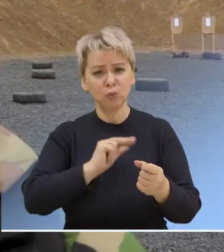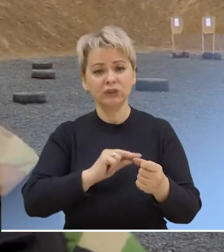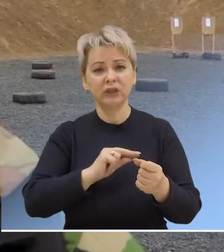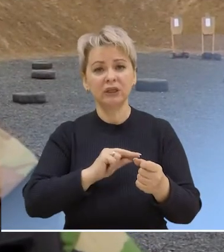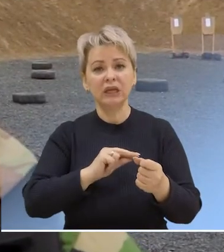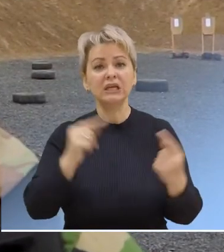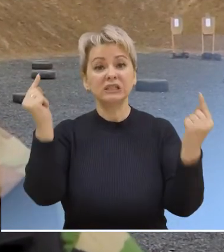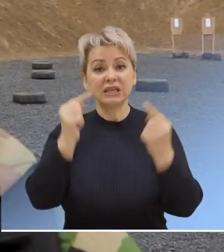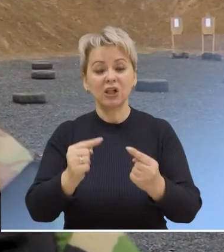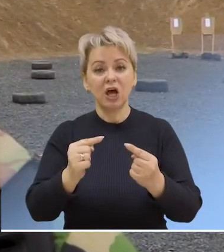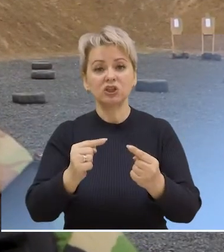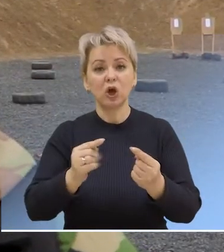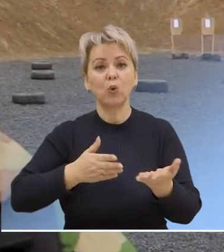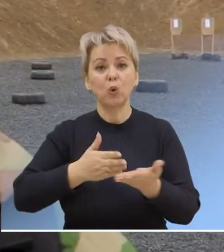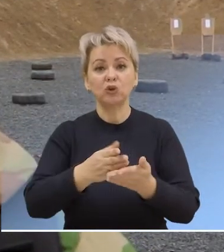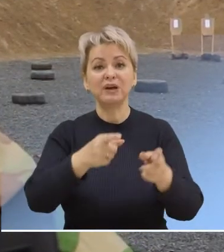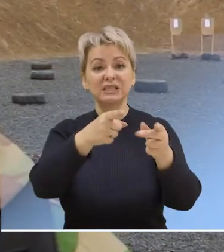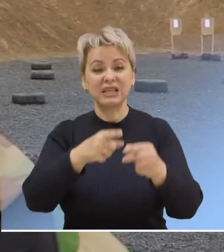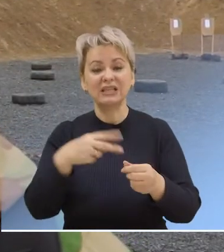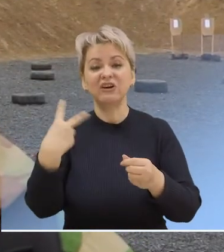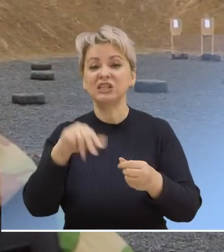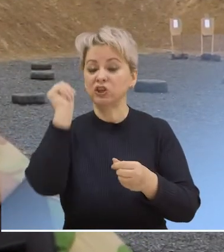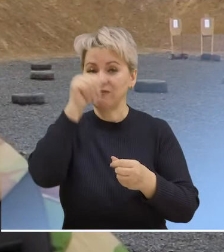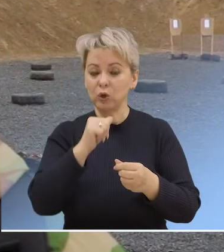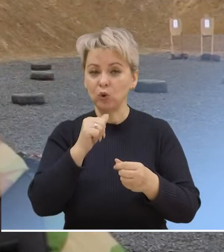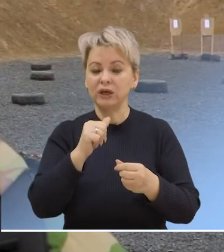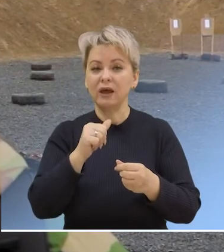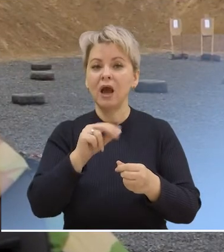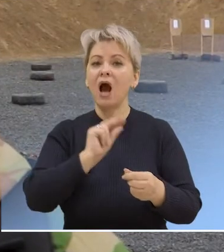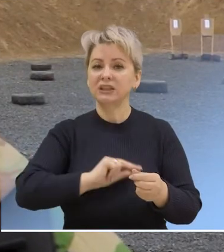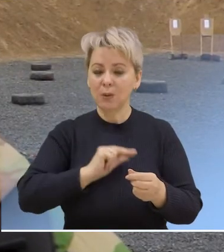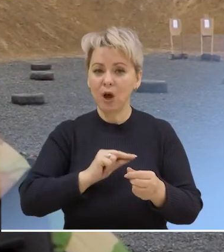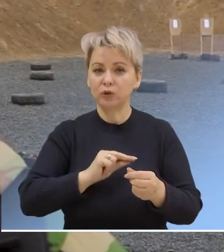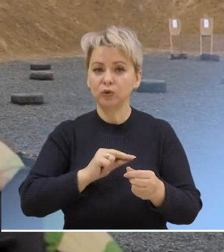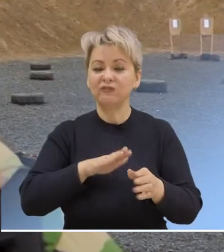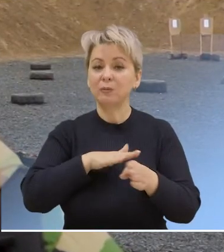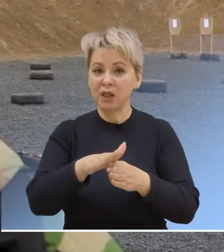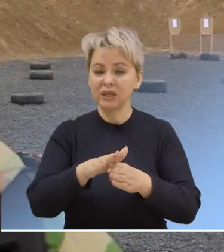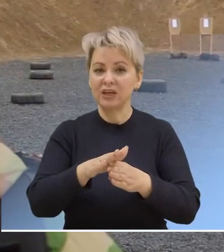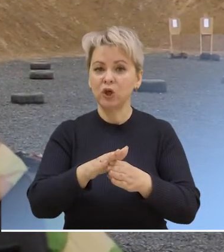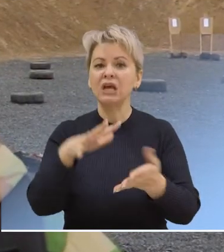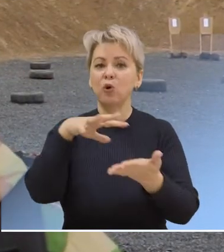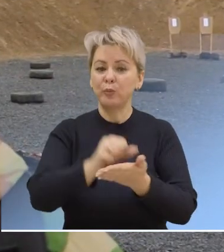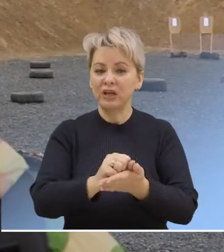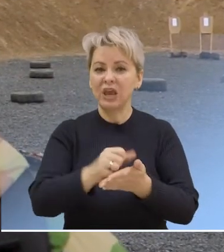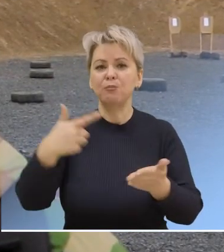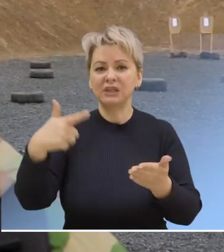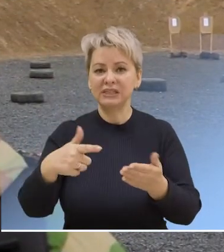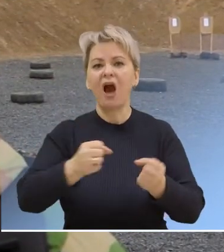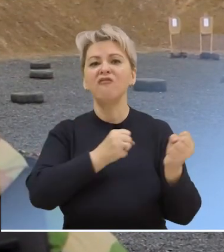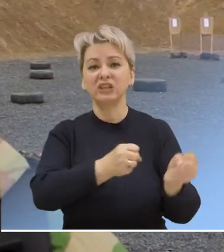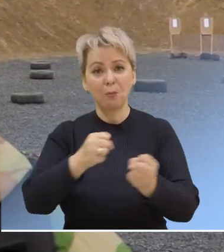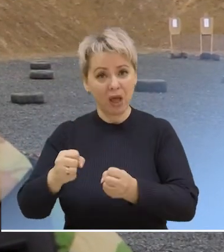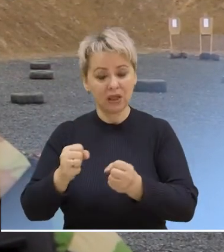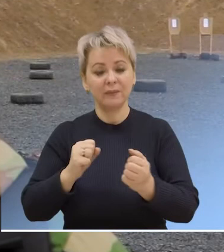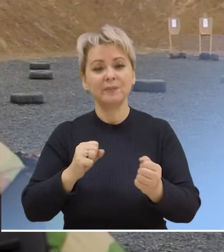Отрабатывают, согласно курса стрельб 2020 года, отрабатывают контрольное упражнение из пистолета и